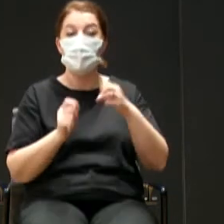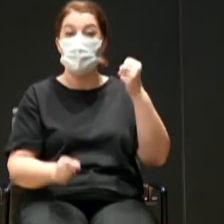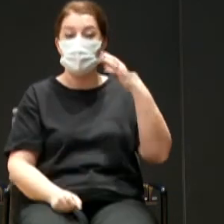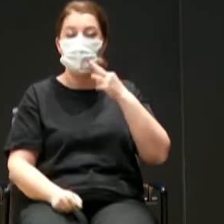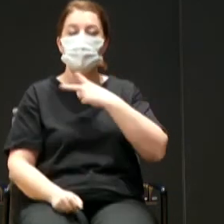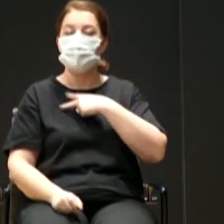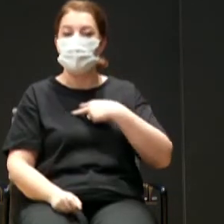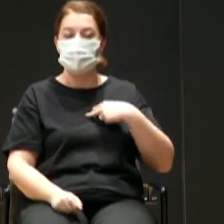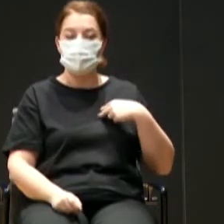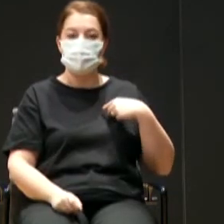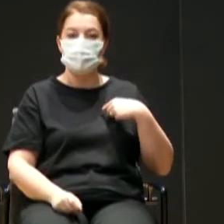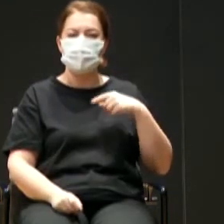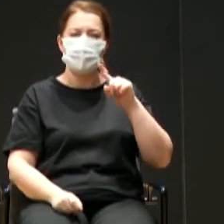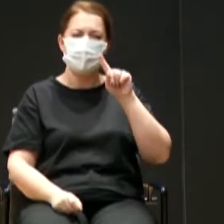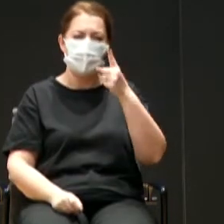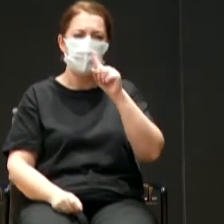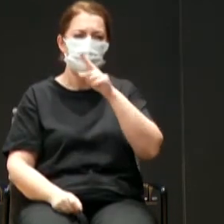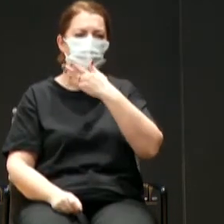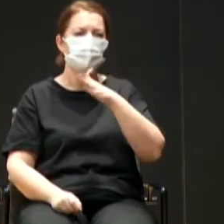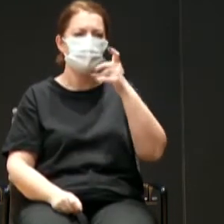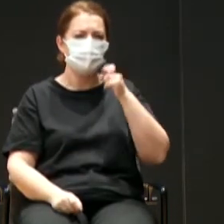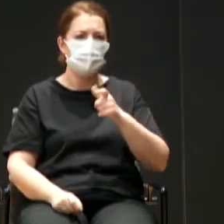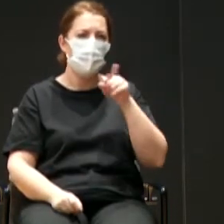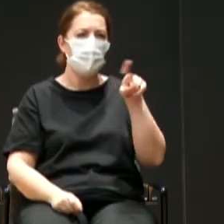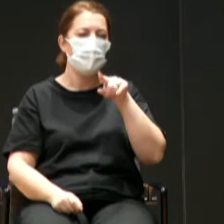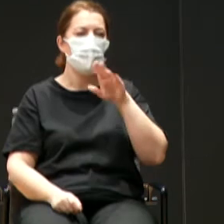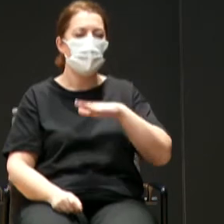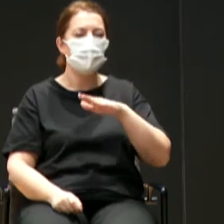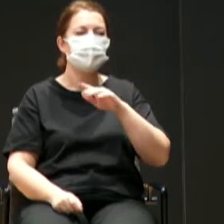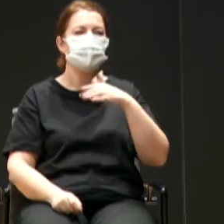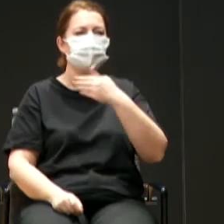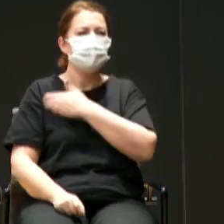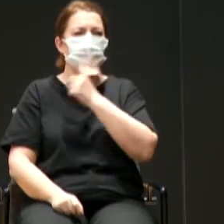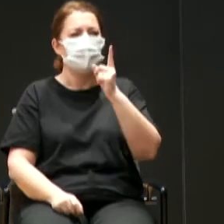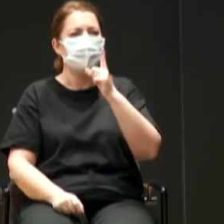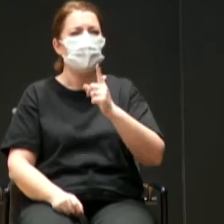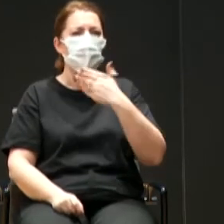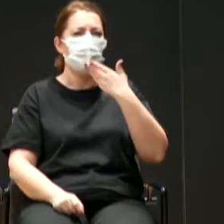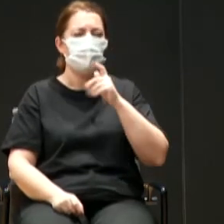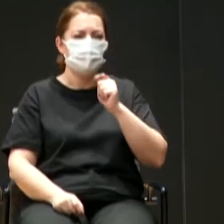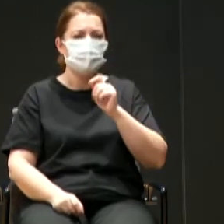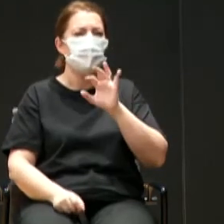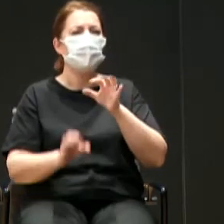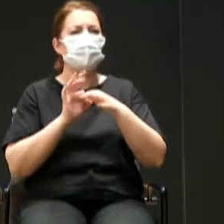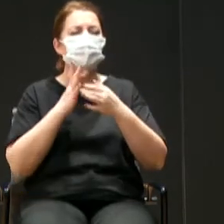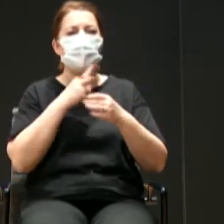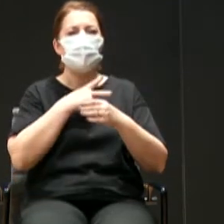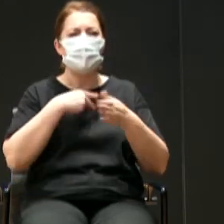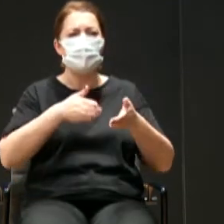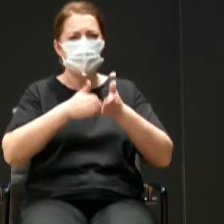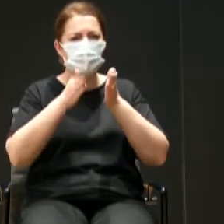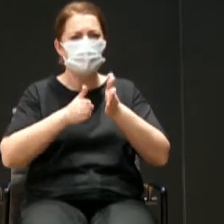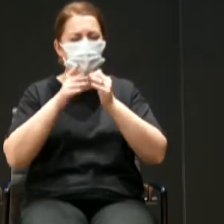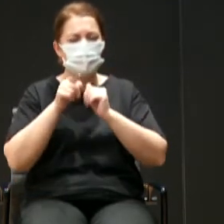Partili belediyelerin tek tek Büyükşehir'in onlara yaptığı hizmetleri tek tek saymıştı. Neredeyse belediye binalarından tutun,